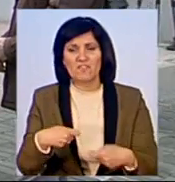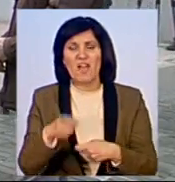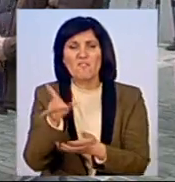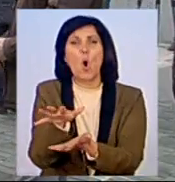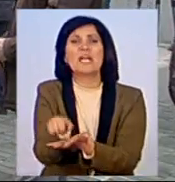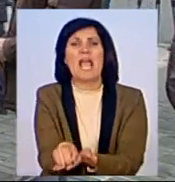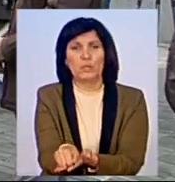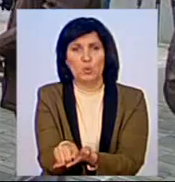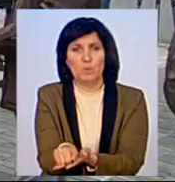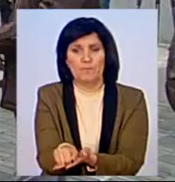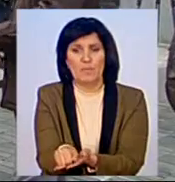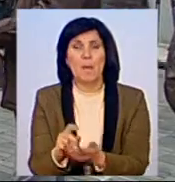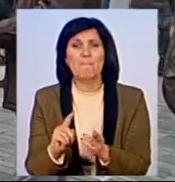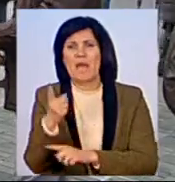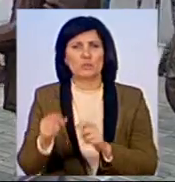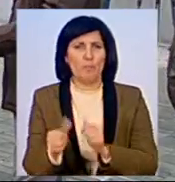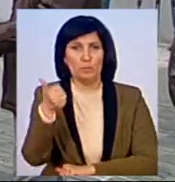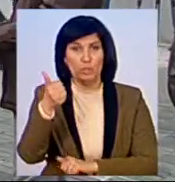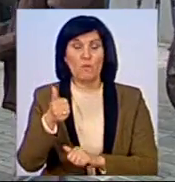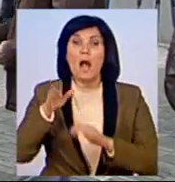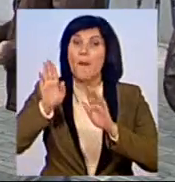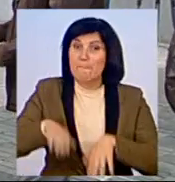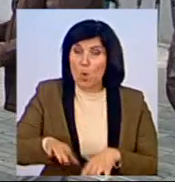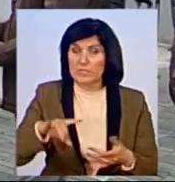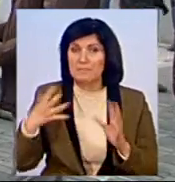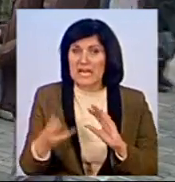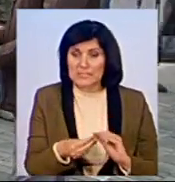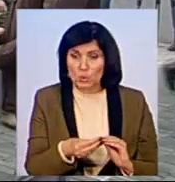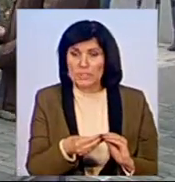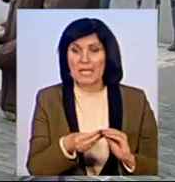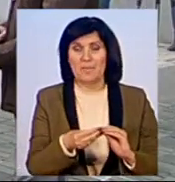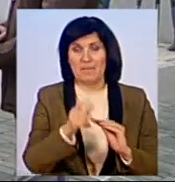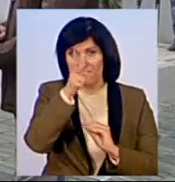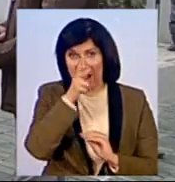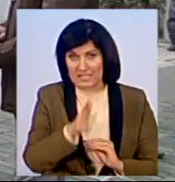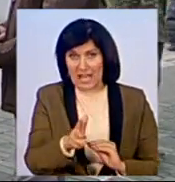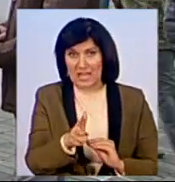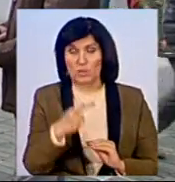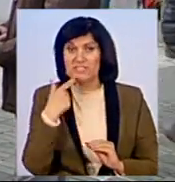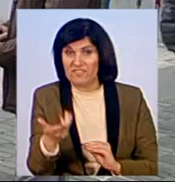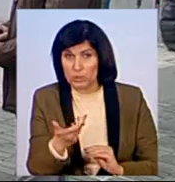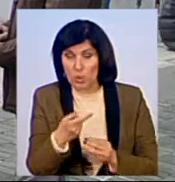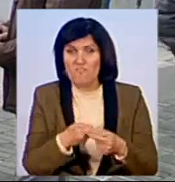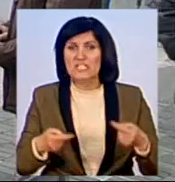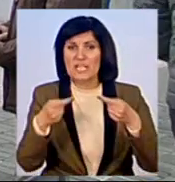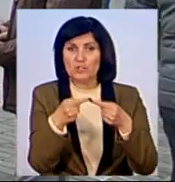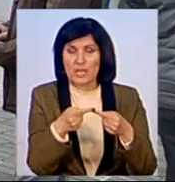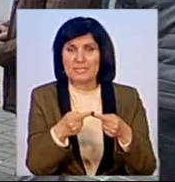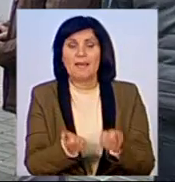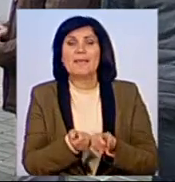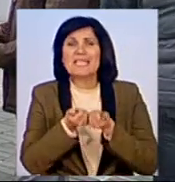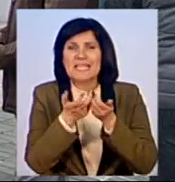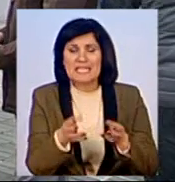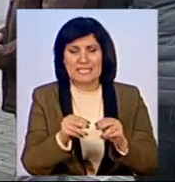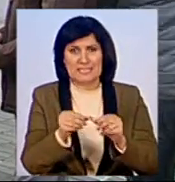оренду. Першопочатково. Лише потім, за результатами кварталу звітного, визначається